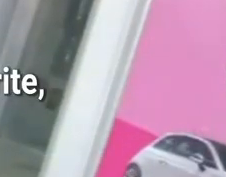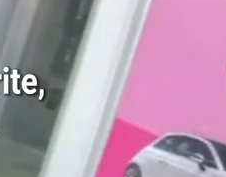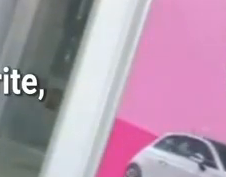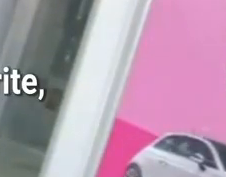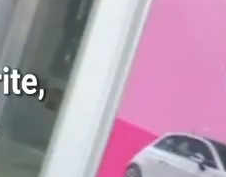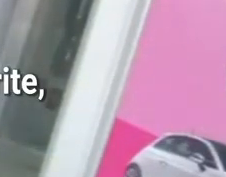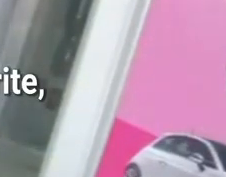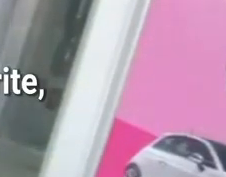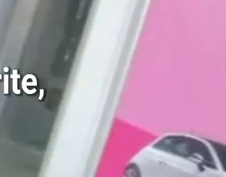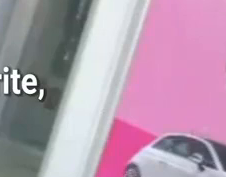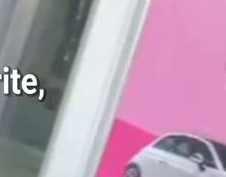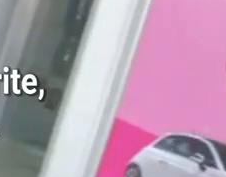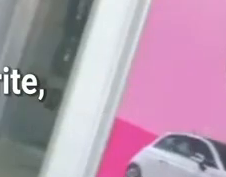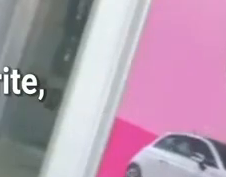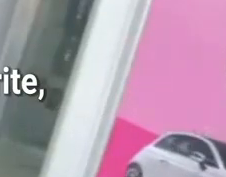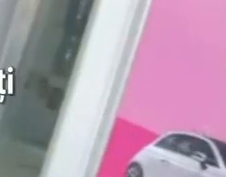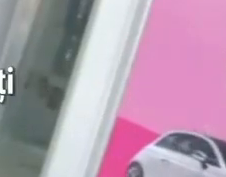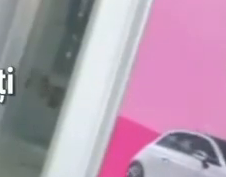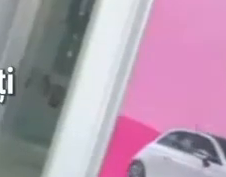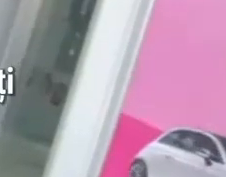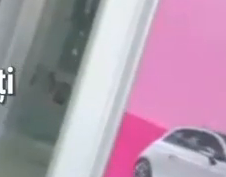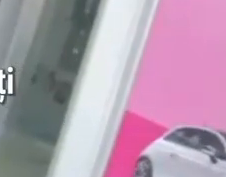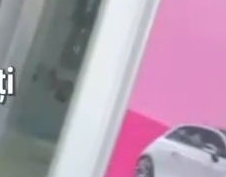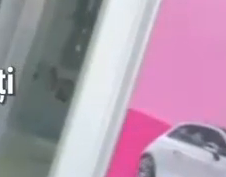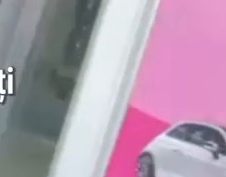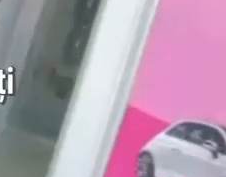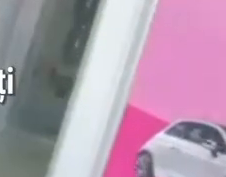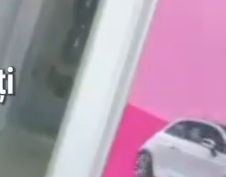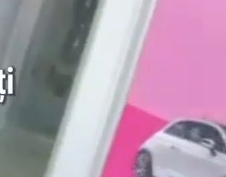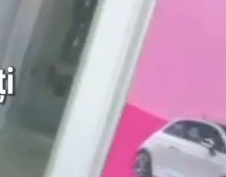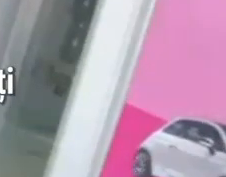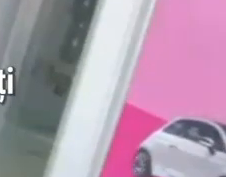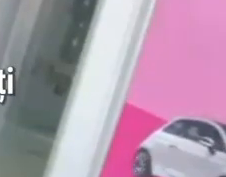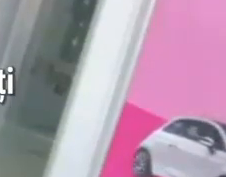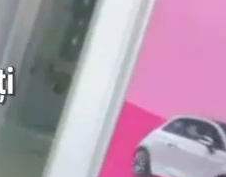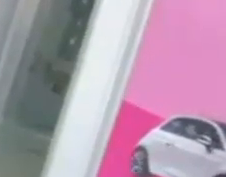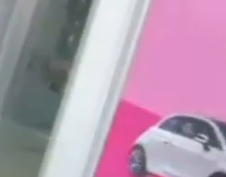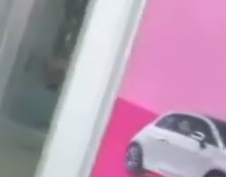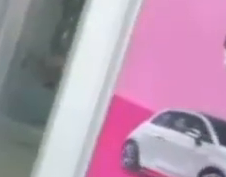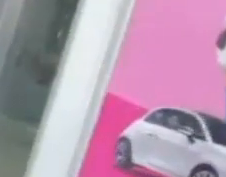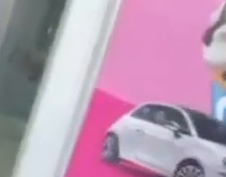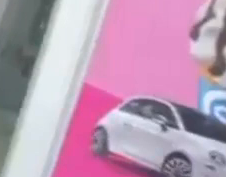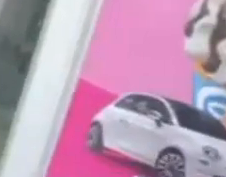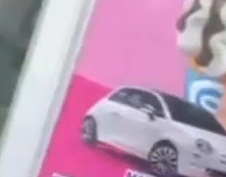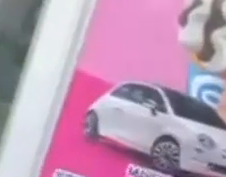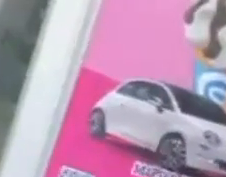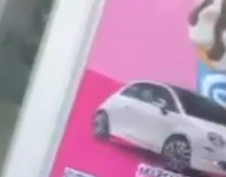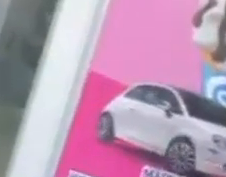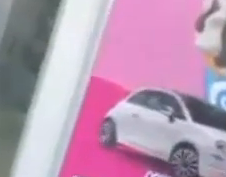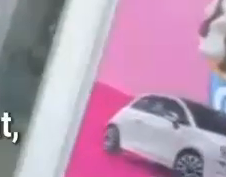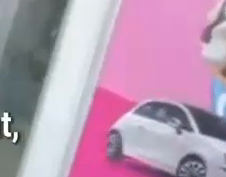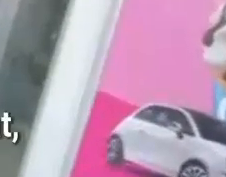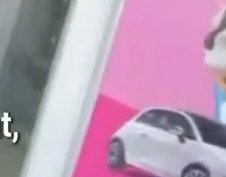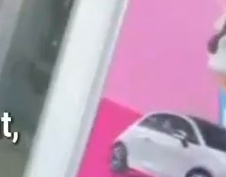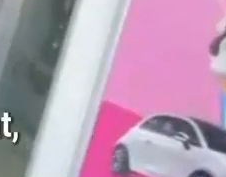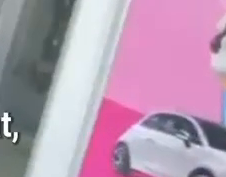mărite, prin salarizări și prin altele, da? Și profit mai mic, cum da. Să afectează? Și da. Pierderi multe, care